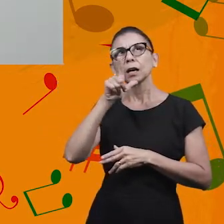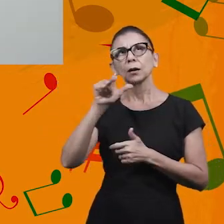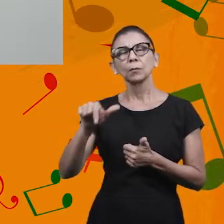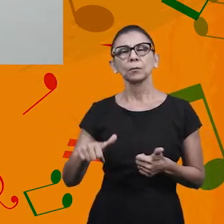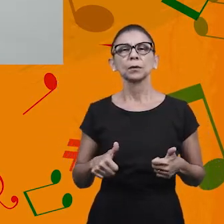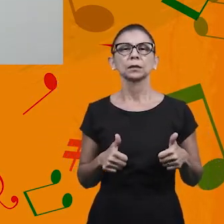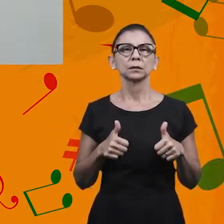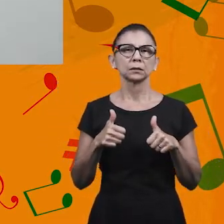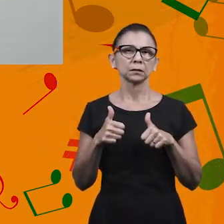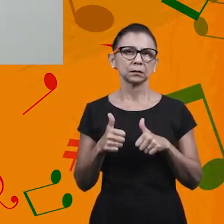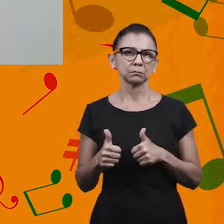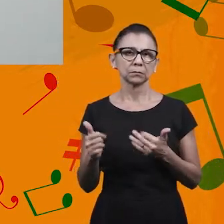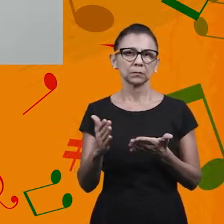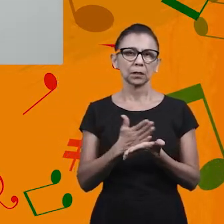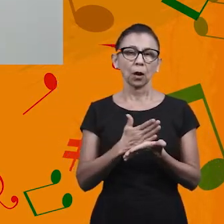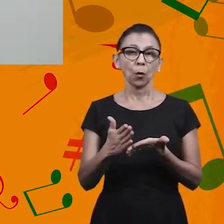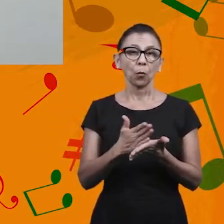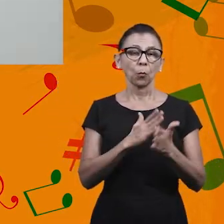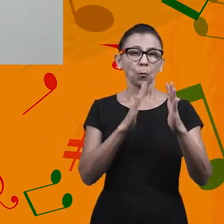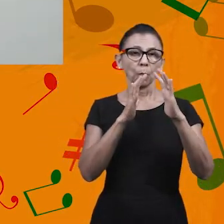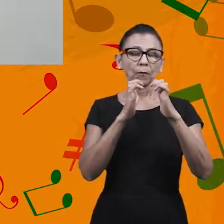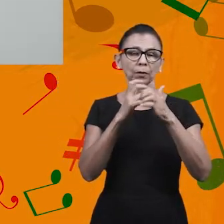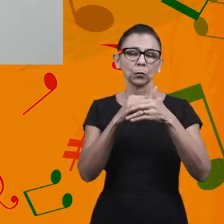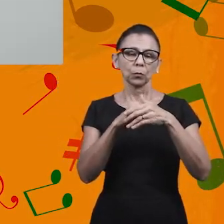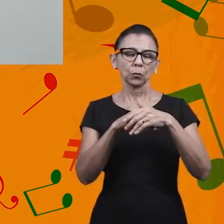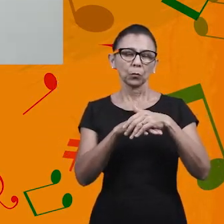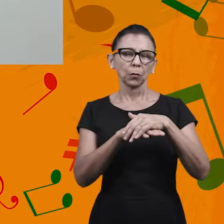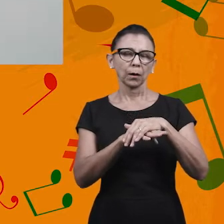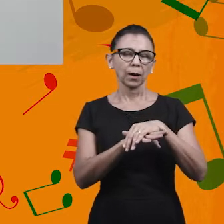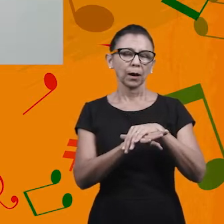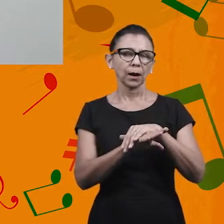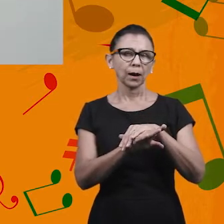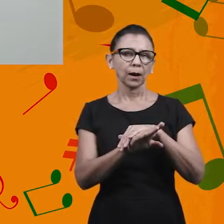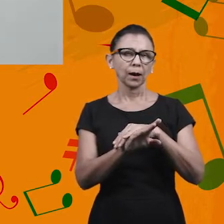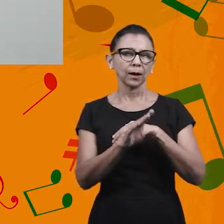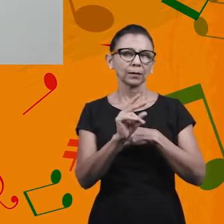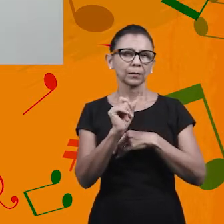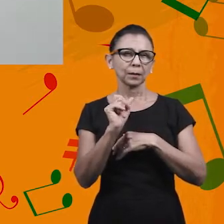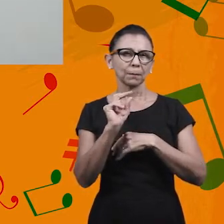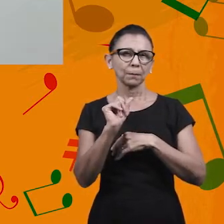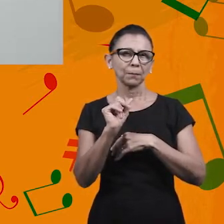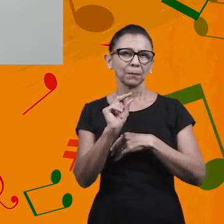quelques flûtes, j'ai laissé garder quelques temps. Et